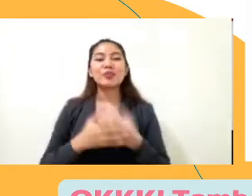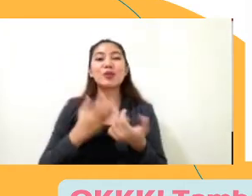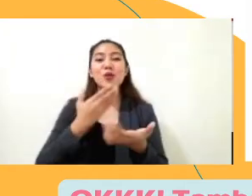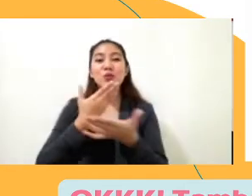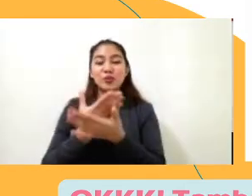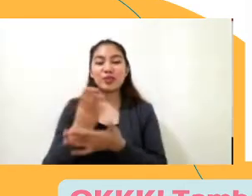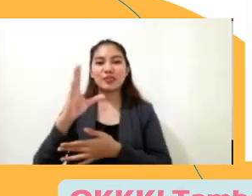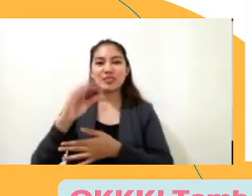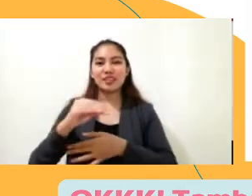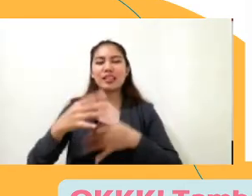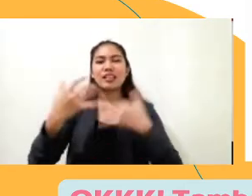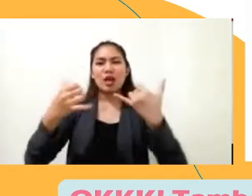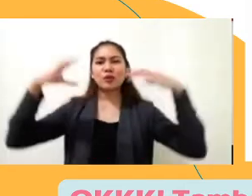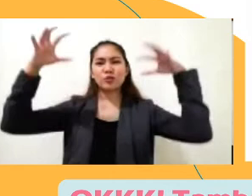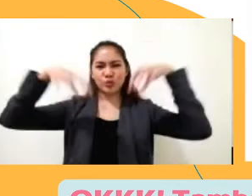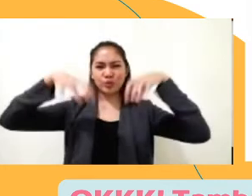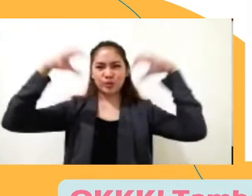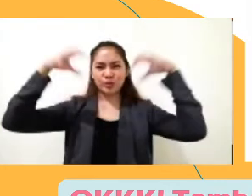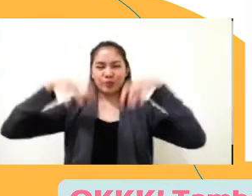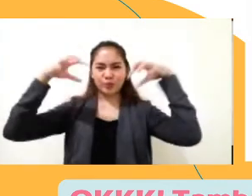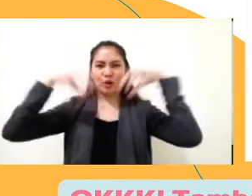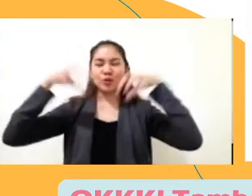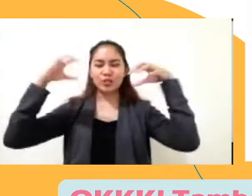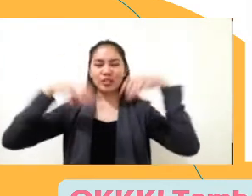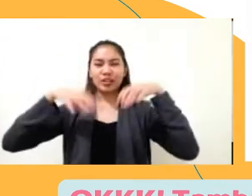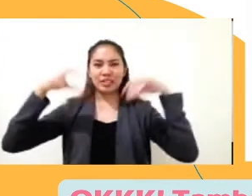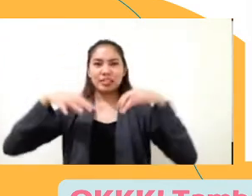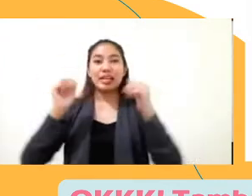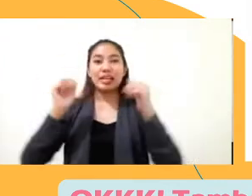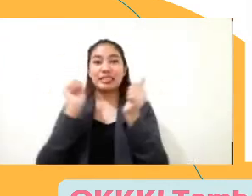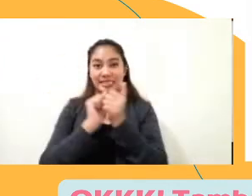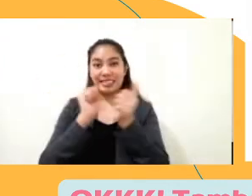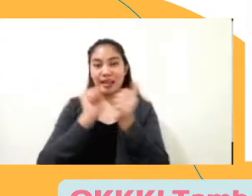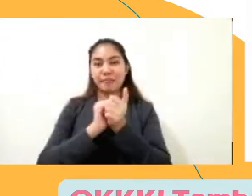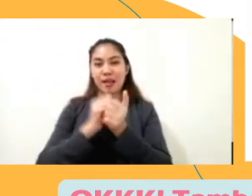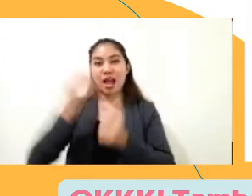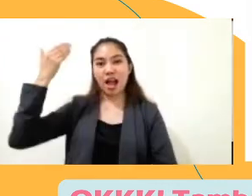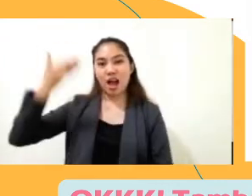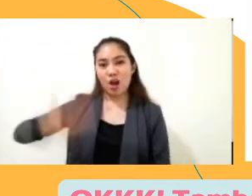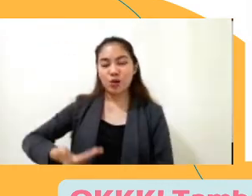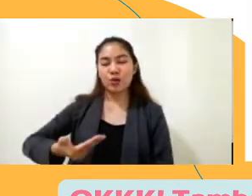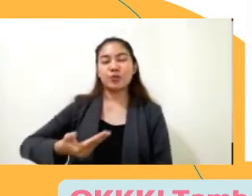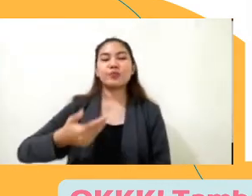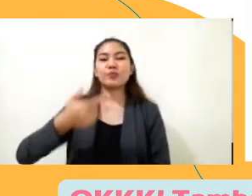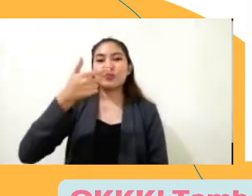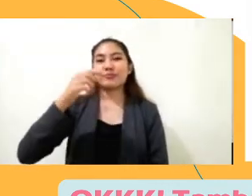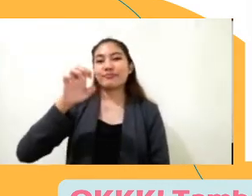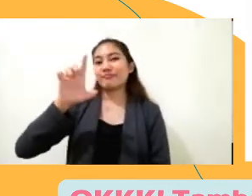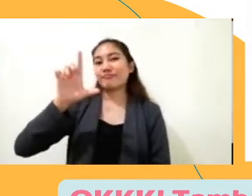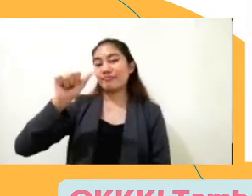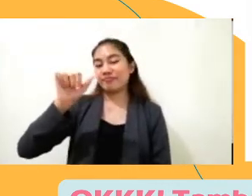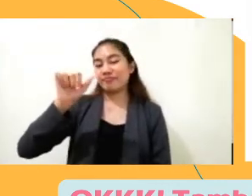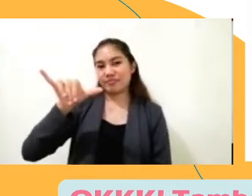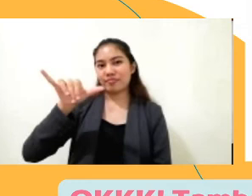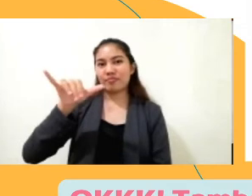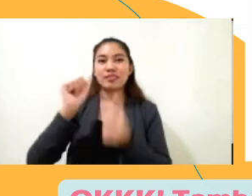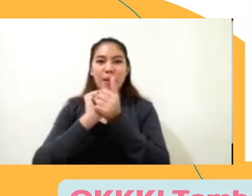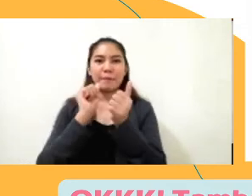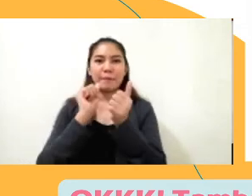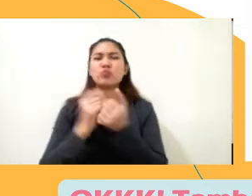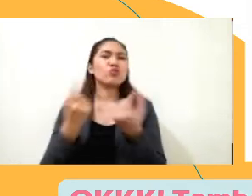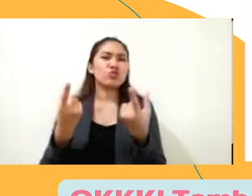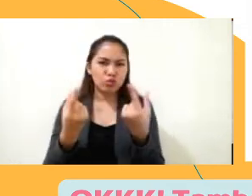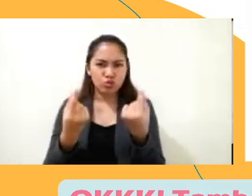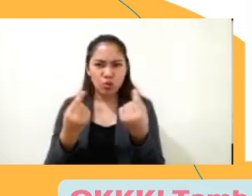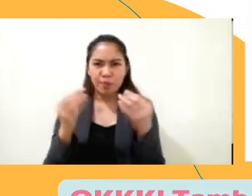maulan na hapon sa ating lahat. Akin, kasama niyo na naman ako, si Ate Jelay, para sa ating pagpapalalim ngayong hapon,